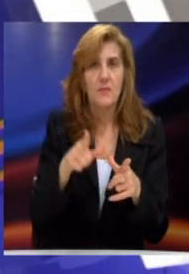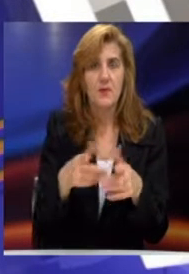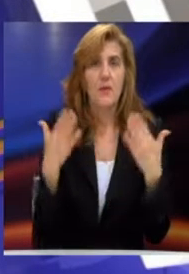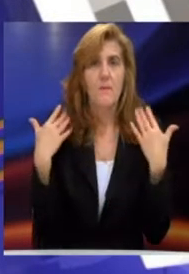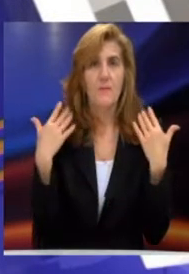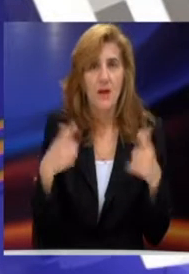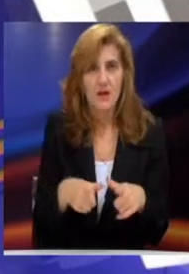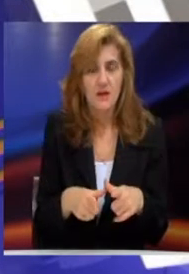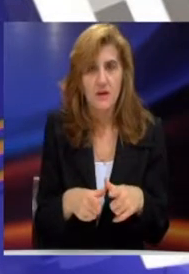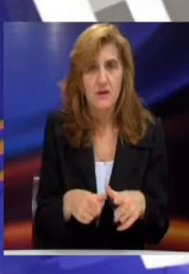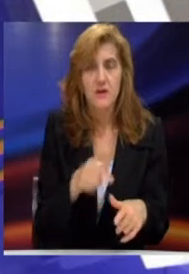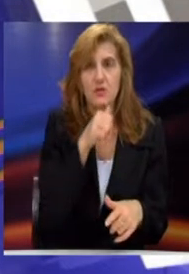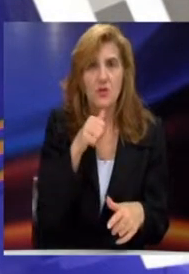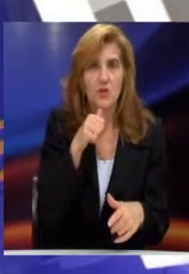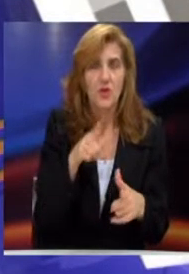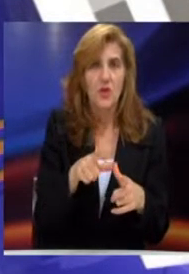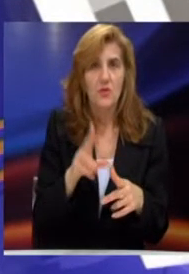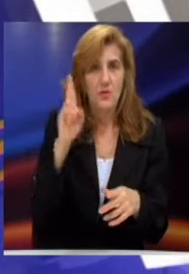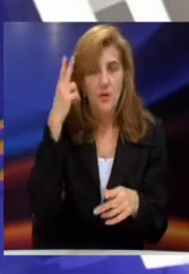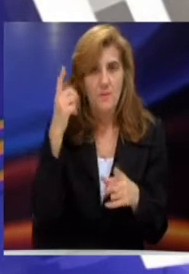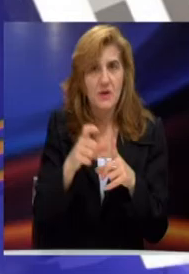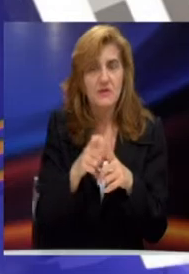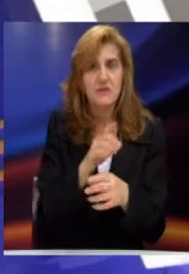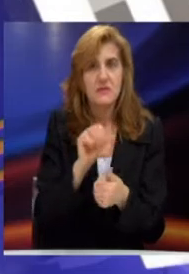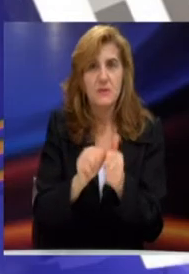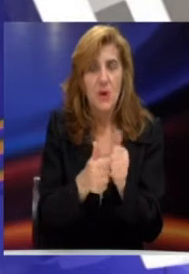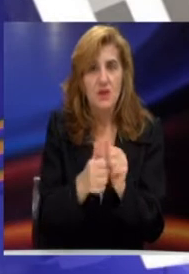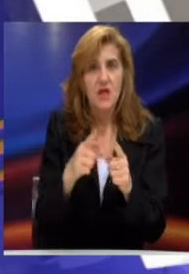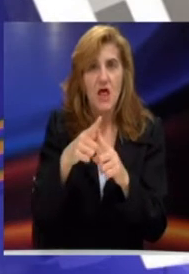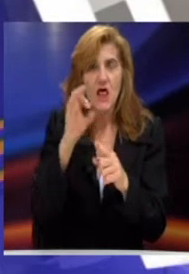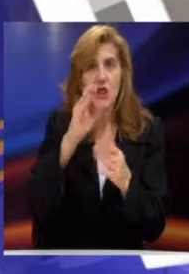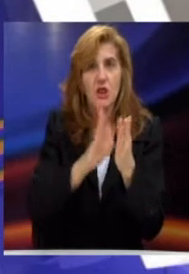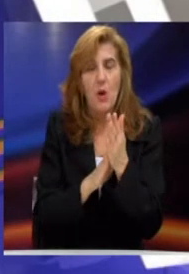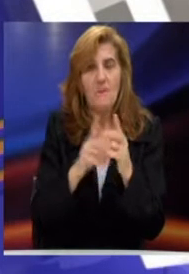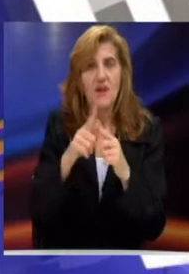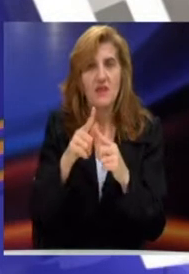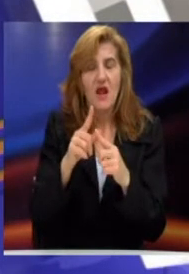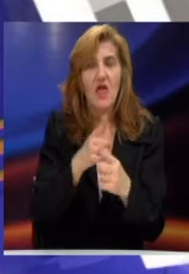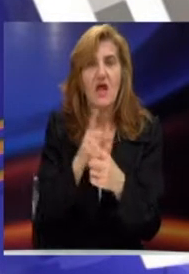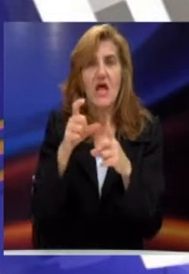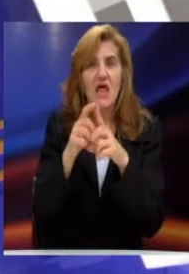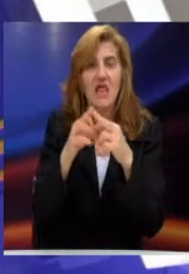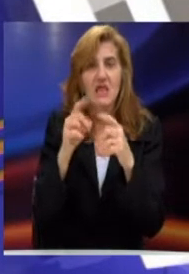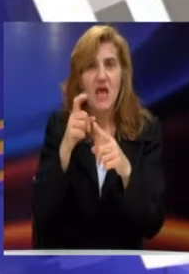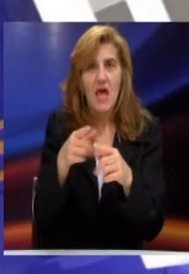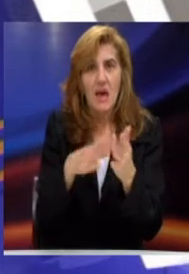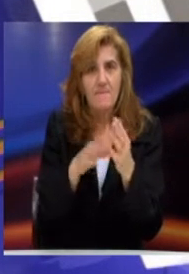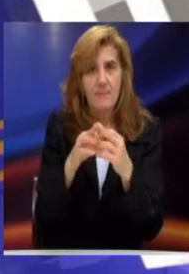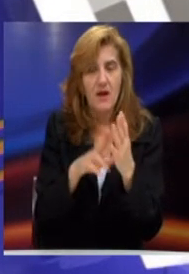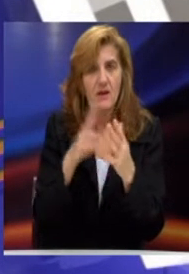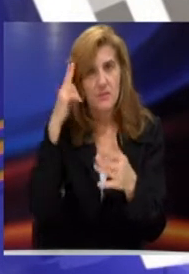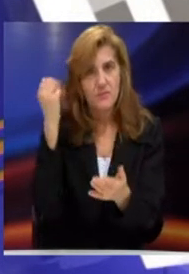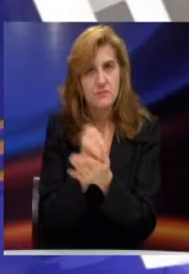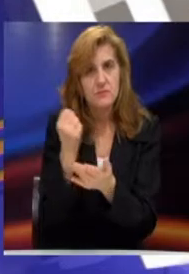Retail Parka. Te su H&M, New Yorker, C&A, Sportina, Tom Taylor, tako, Deichmann konačno dostupni i kupcima